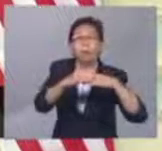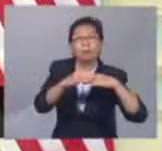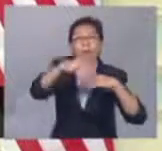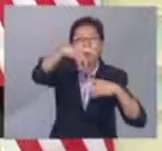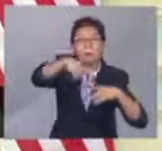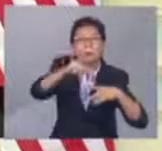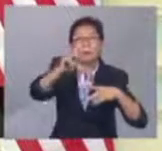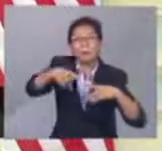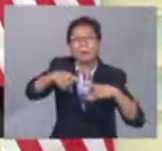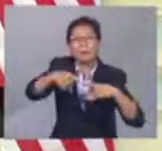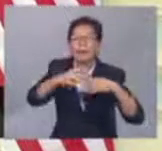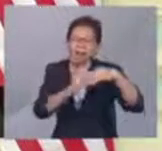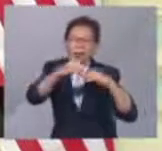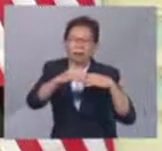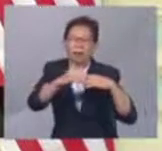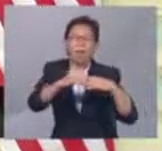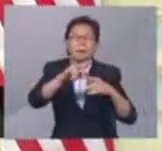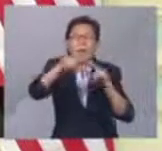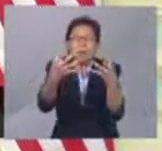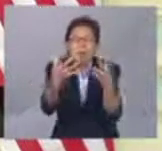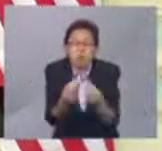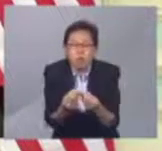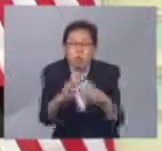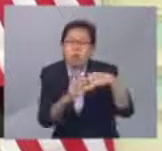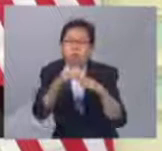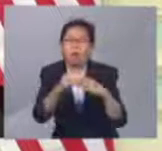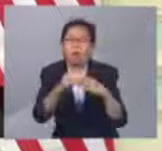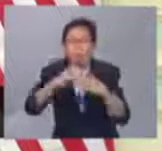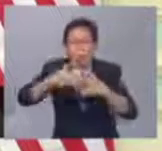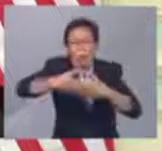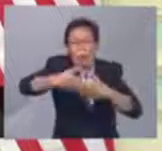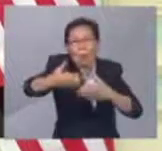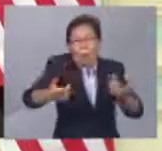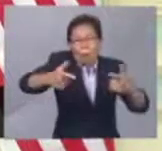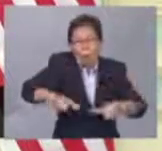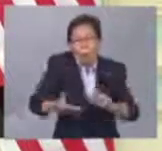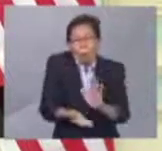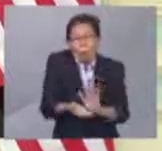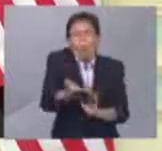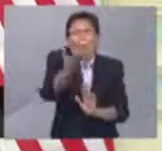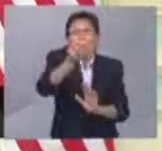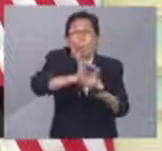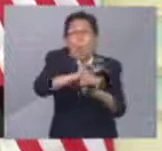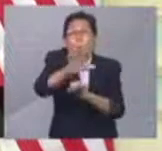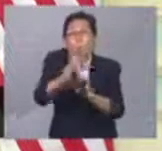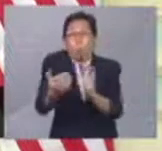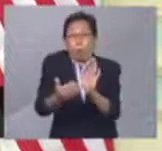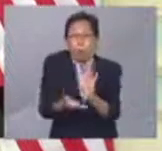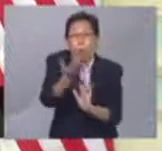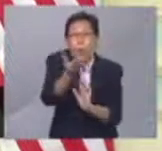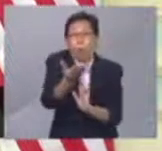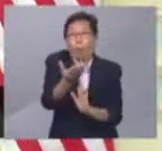apabila kes berkurangan dan sebagainya. Tetapi akhirnya berlaku peningkatan COVID positif semula yang menyebabkan